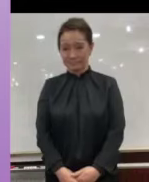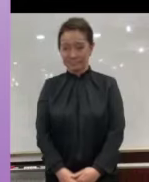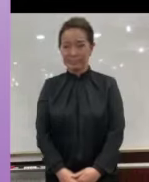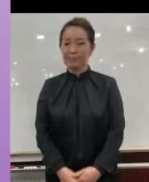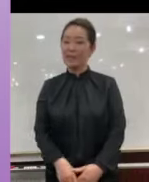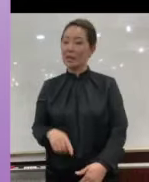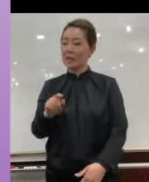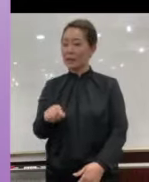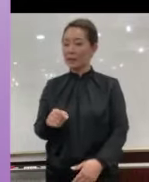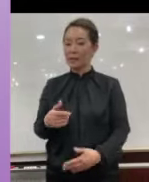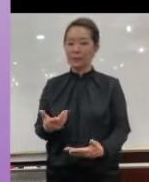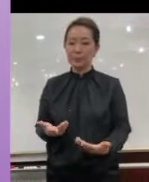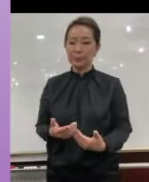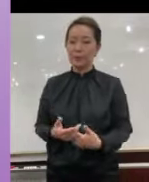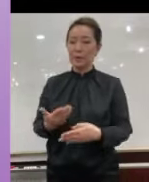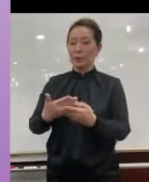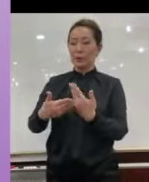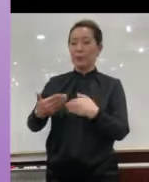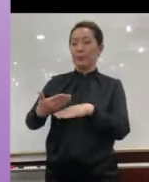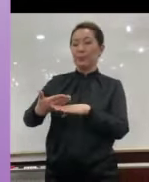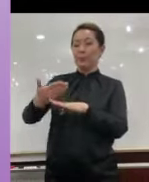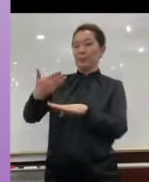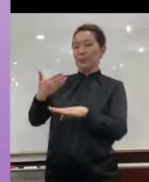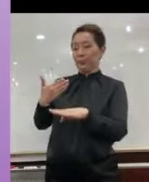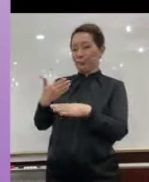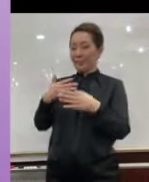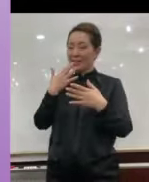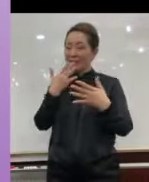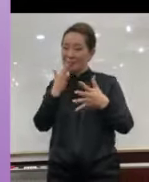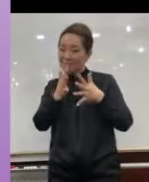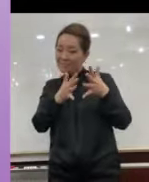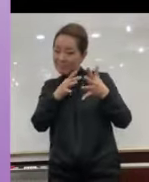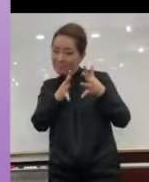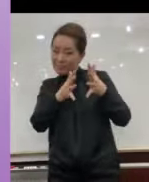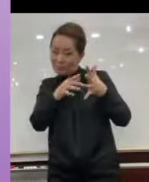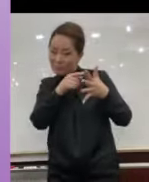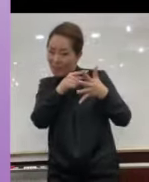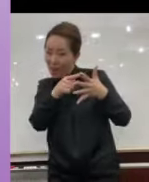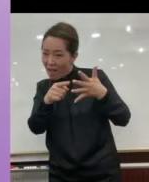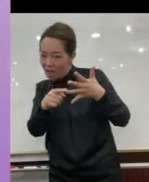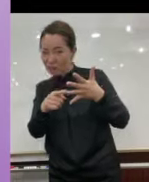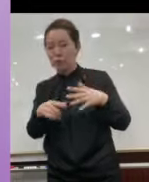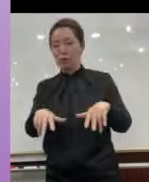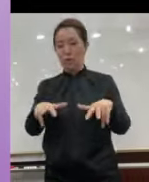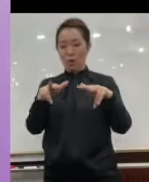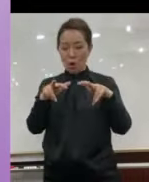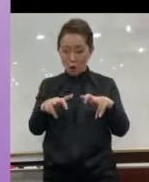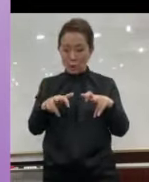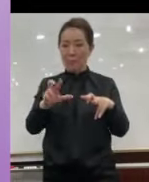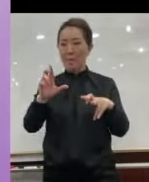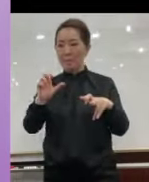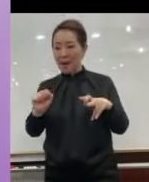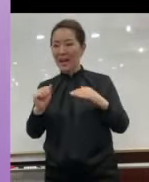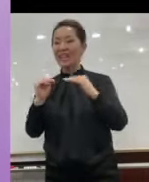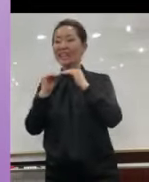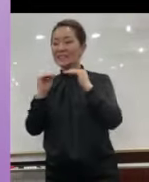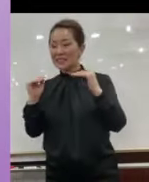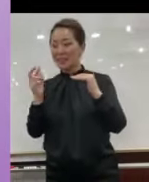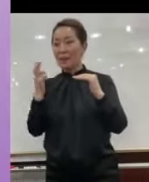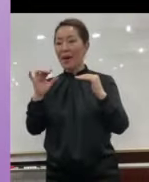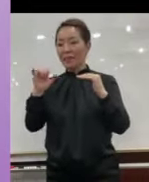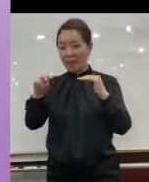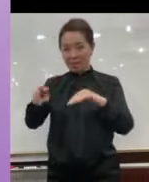За тэгээд түрүүн би ярианыхаа дундуур дурдсан байгаа хөгжлийн бэрхшээл ба тэгш байдлын тухай сургалт буюу